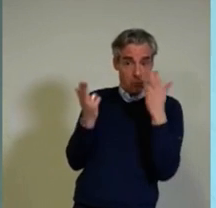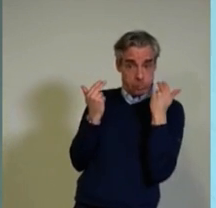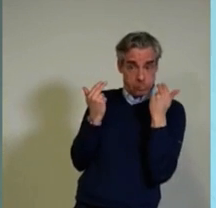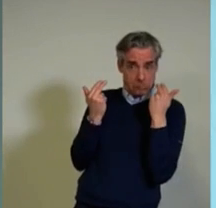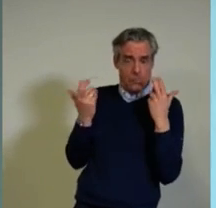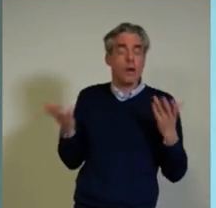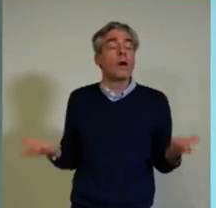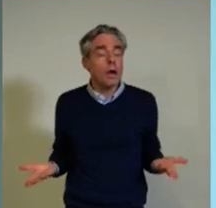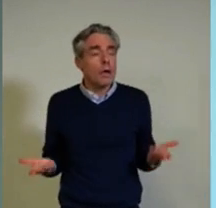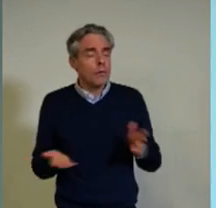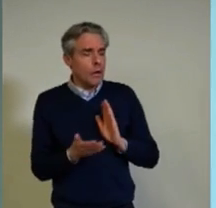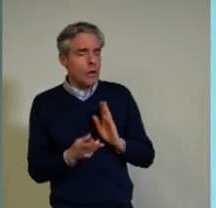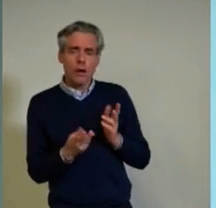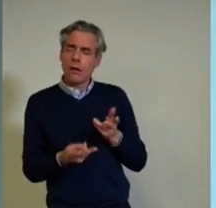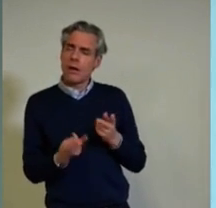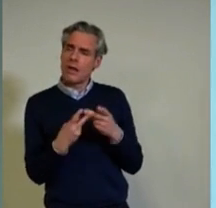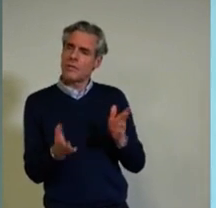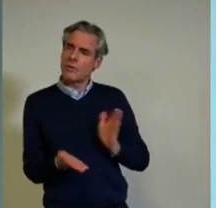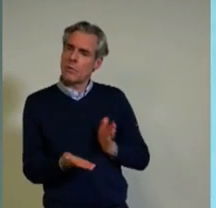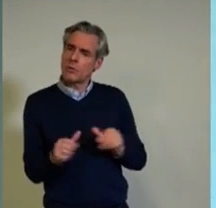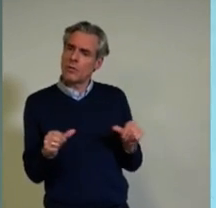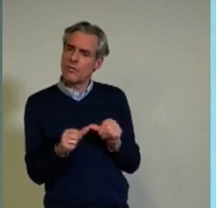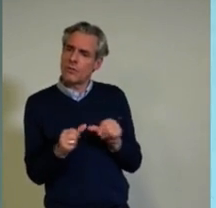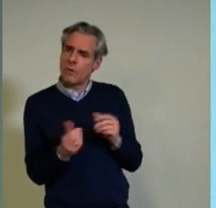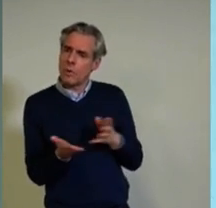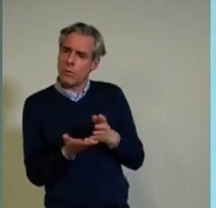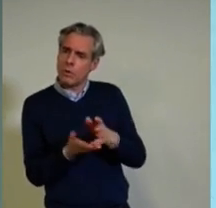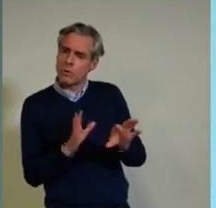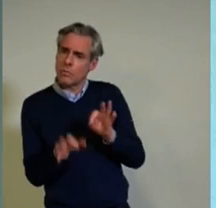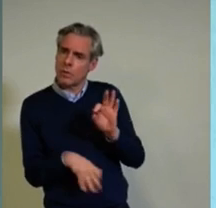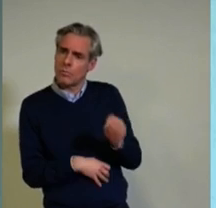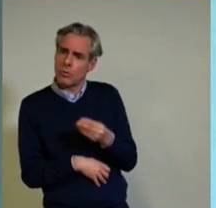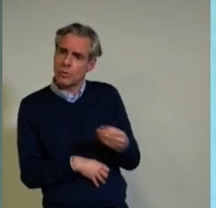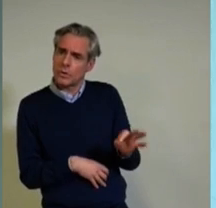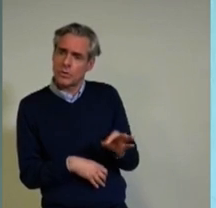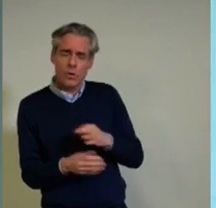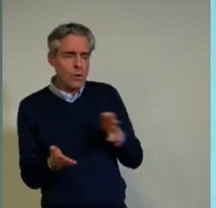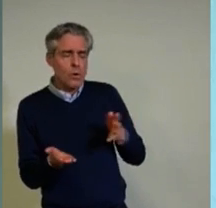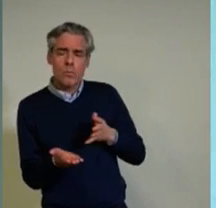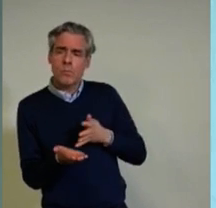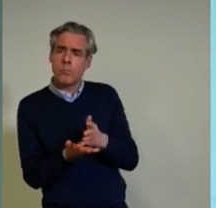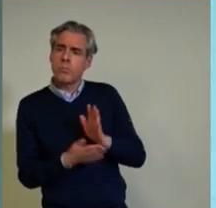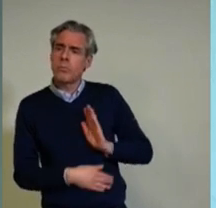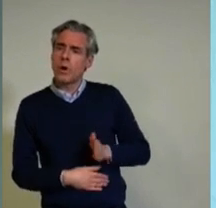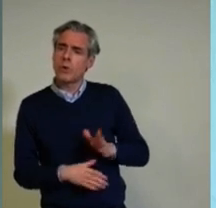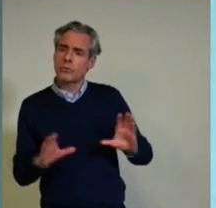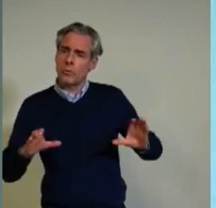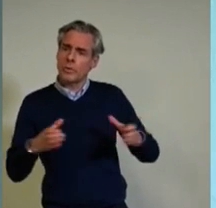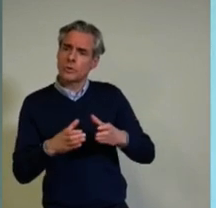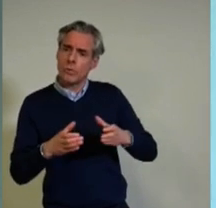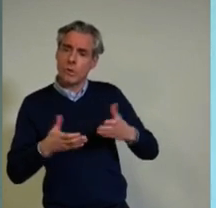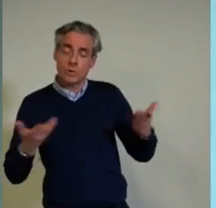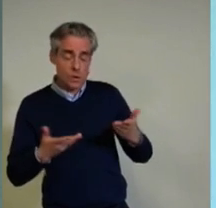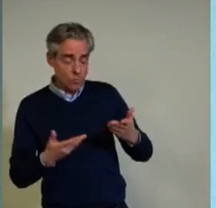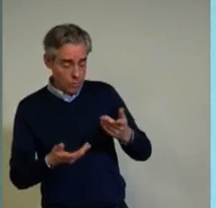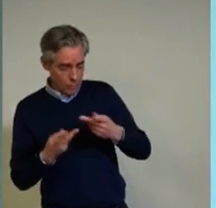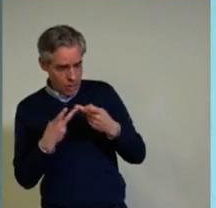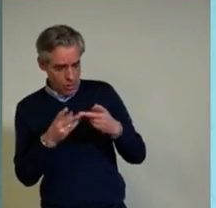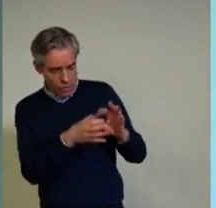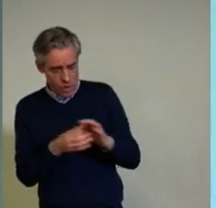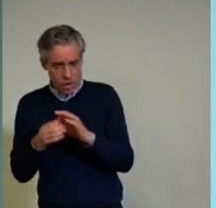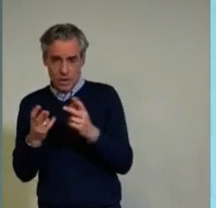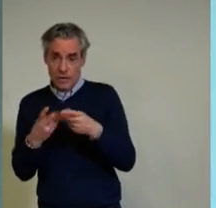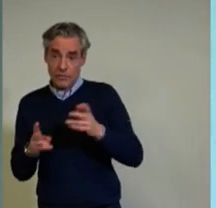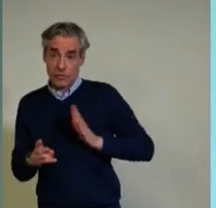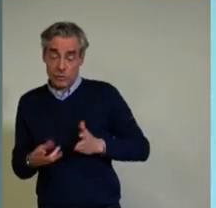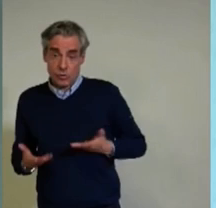place de la ville de Bordeaux? Quels sont ses projets qui sont repris ou pas repris? Quels sont les projets de Bordeaux Métropole qui s'imposeraient à la ville de Bordeaux? Et comme on ne les connaît pas,